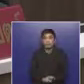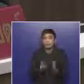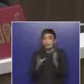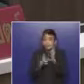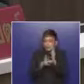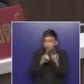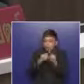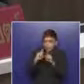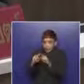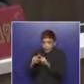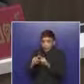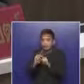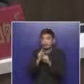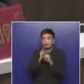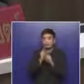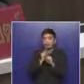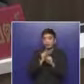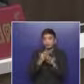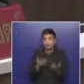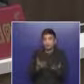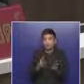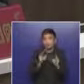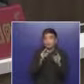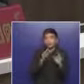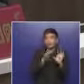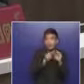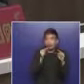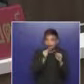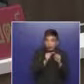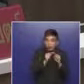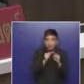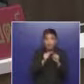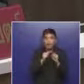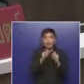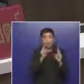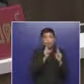digital literacy มี sexual มีเพศศึกษาต้องมี sexual